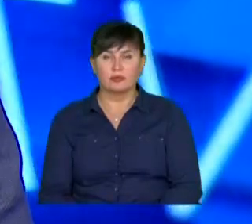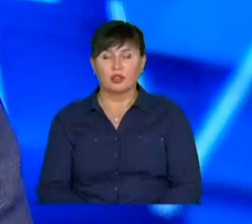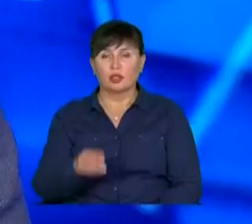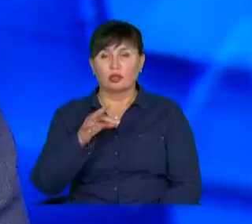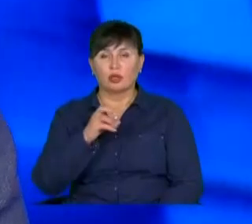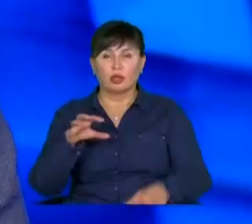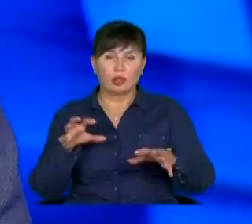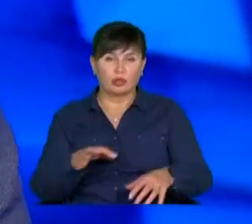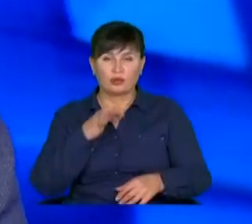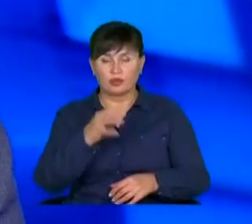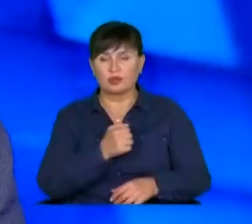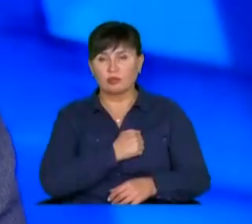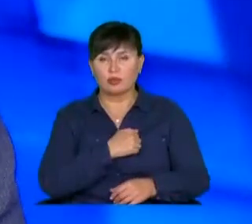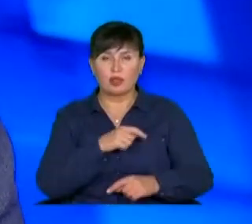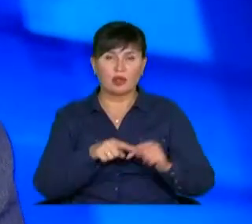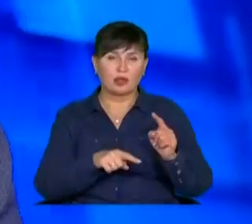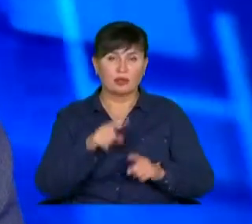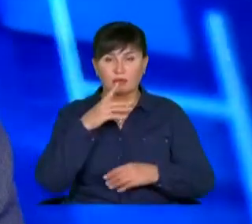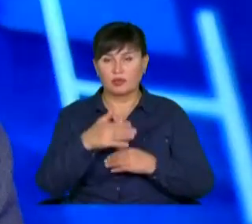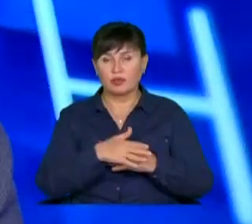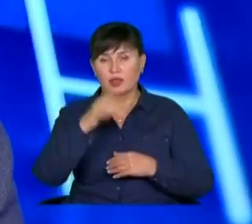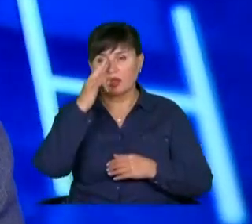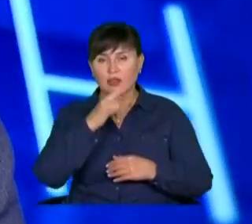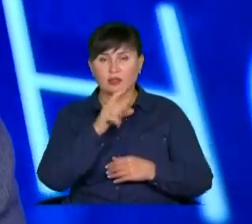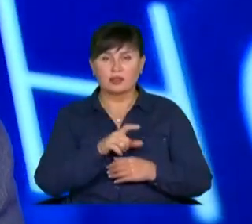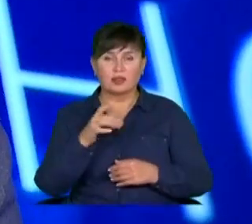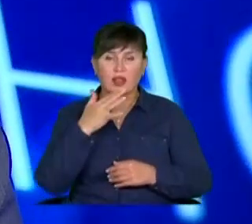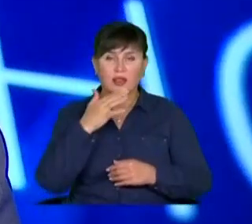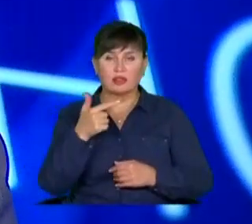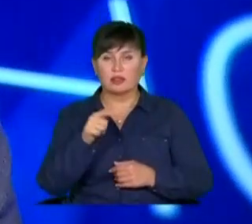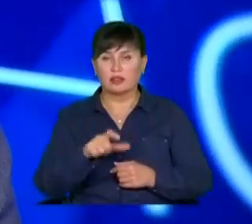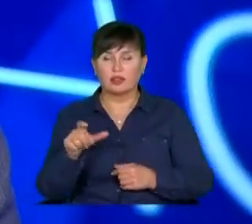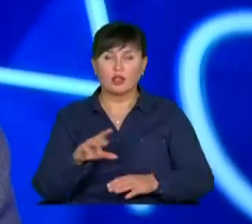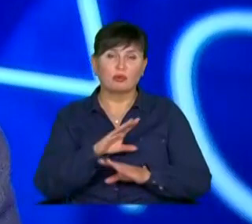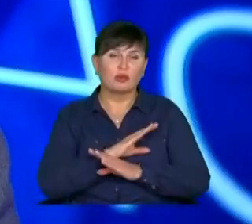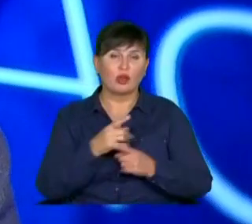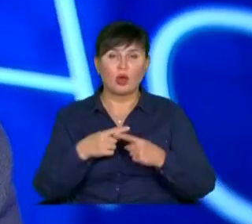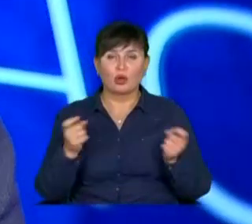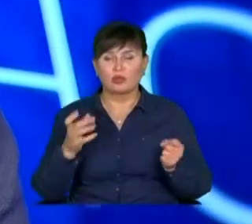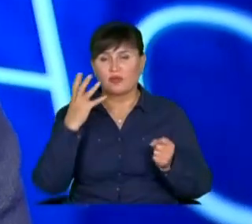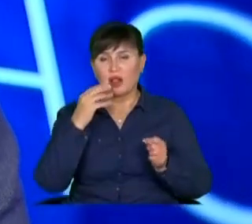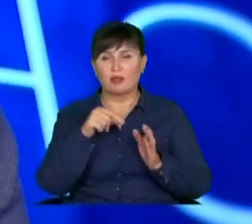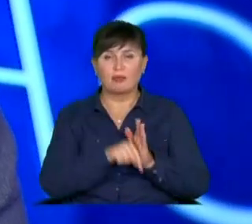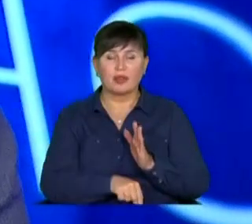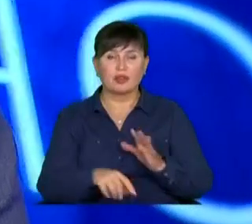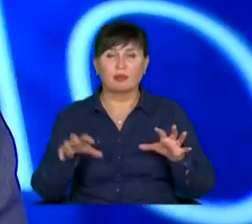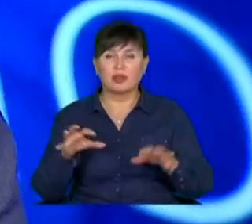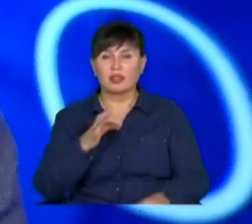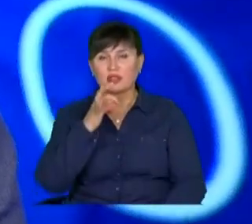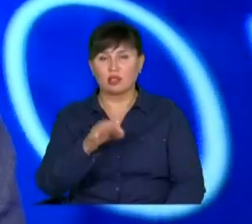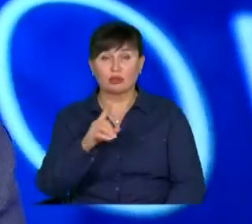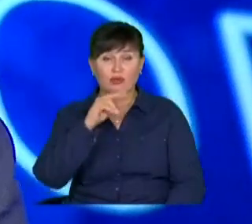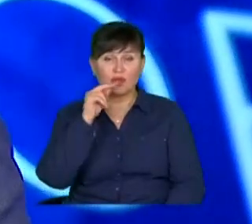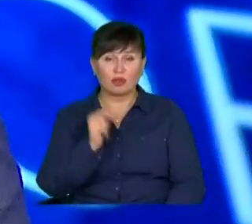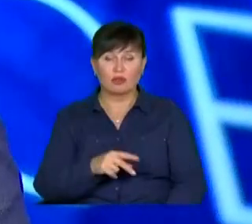Касым-Жомарт Токаев выразил соболезнования родным и близким казахстанцев и иностранных граждан, погибших в хостеле в Алматы. Президент отметил, что